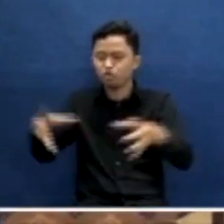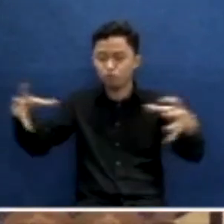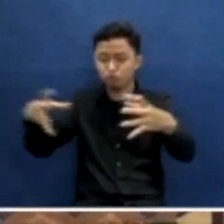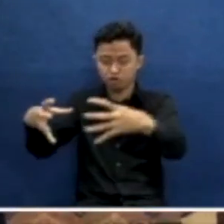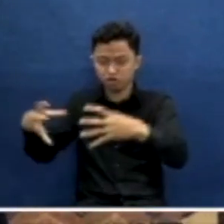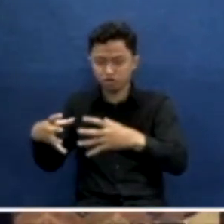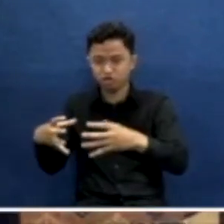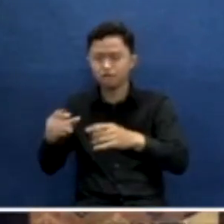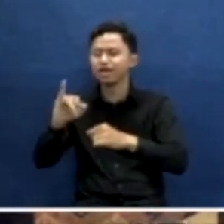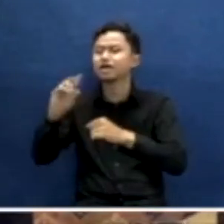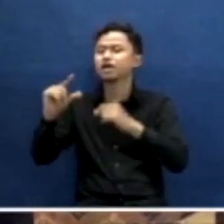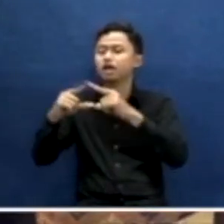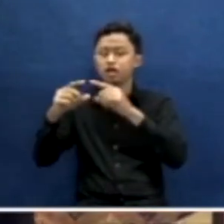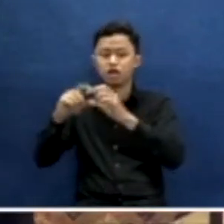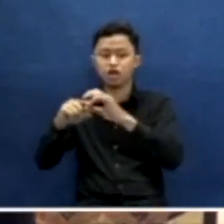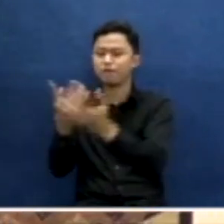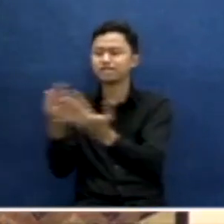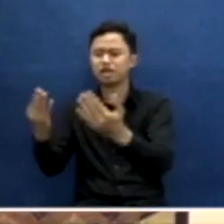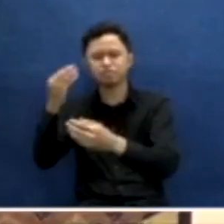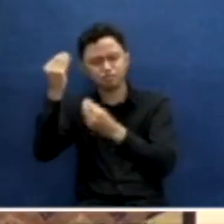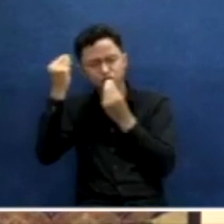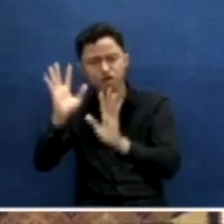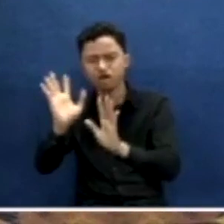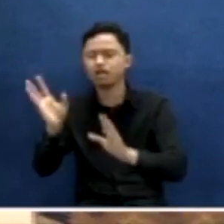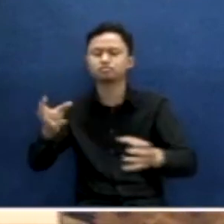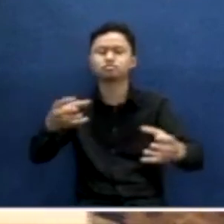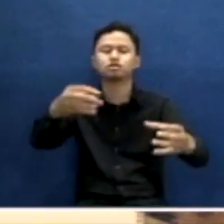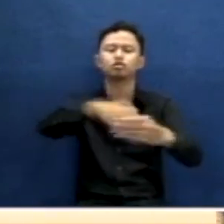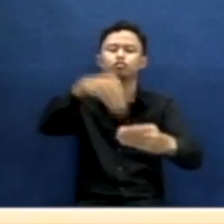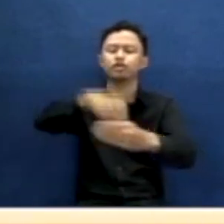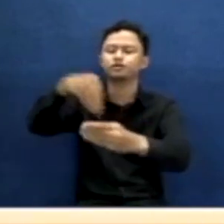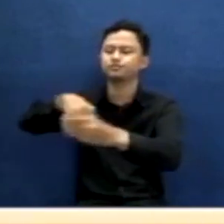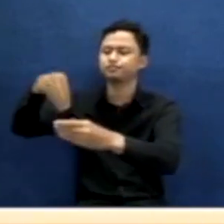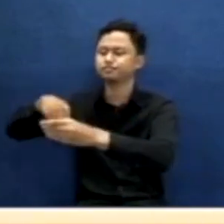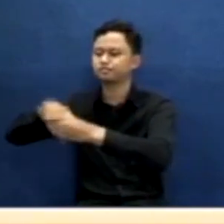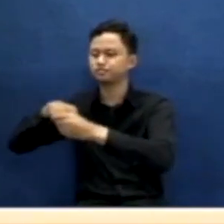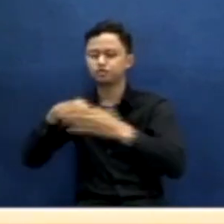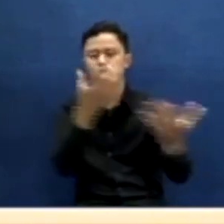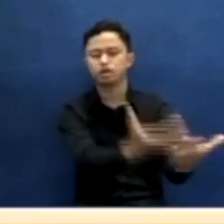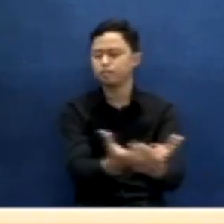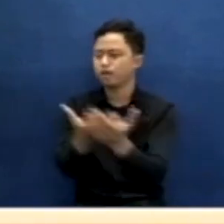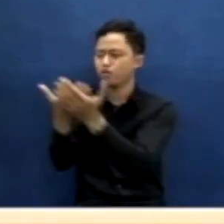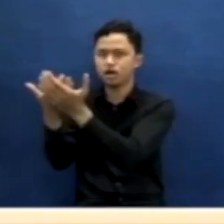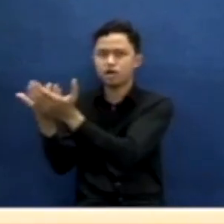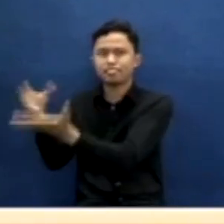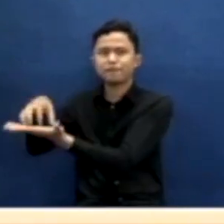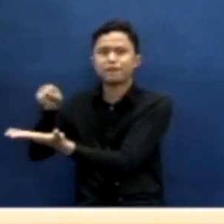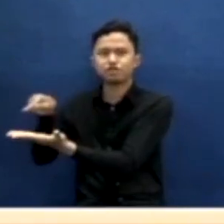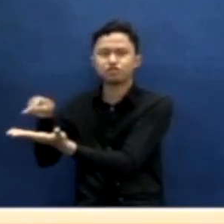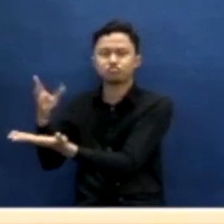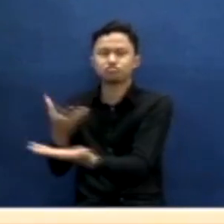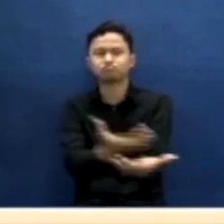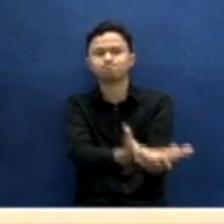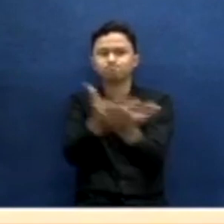saatitutidak mempermasalahkannya.Iakemudianmengambiltelur-teluritu.Setiaptelur dibawaketempatyangtelahditentukanoleh HajbinYusuf